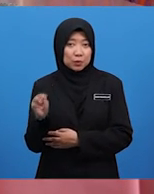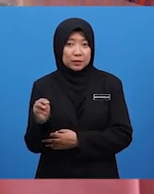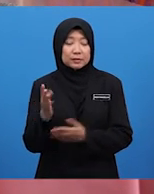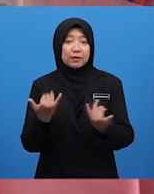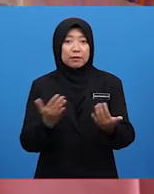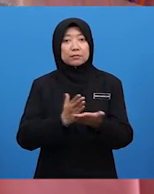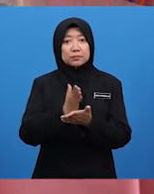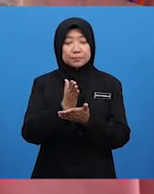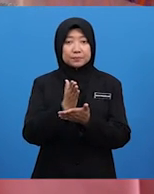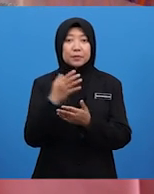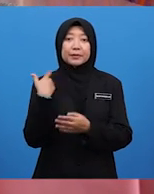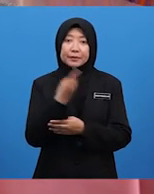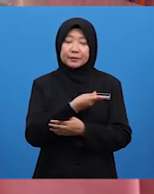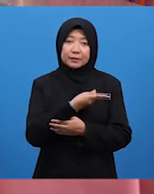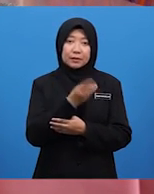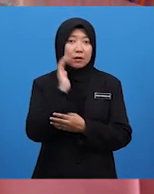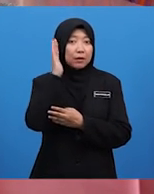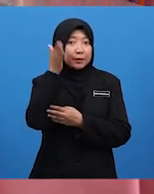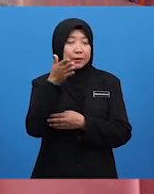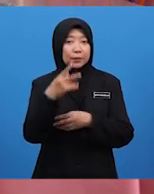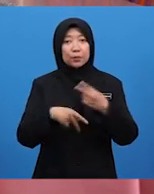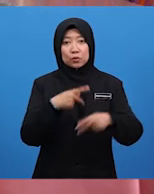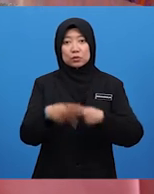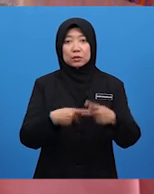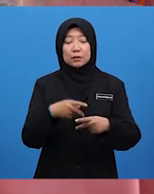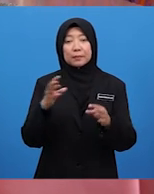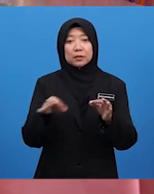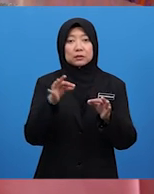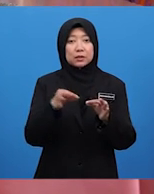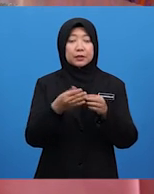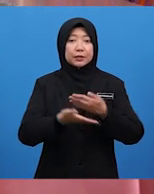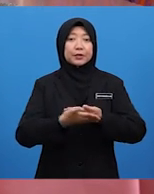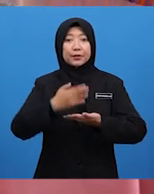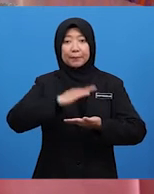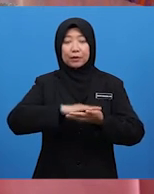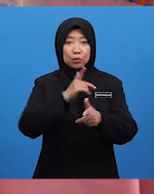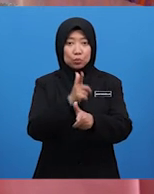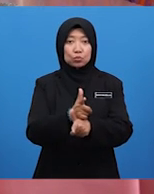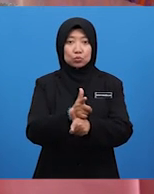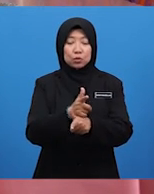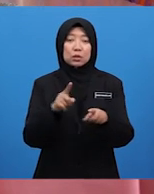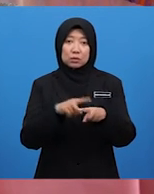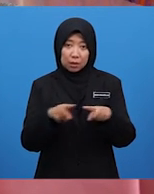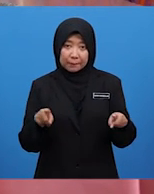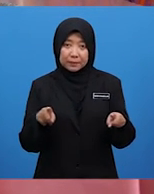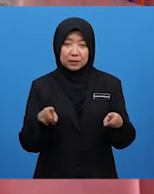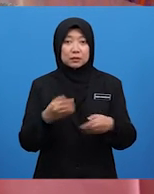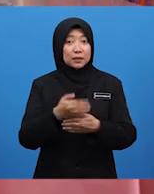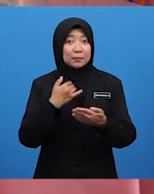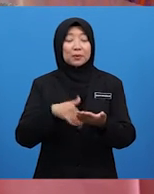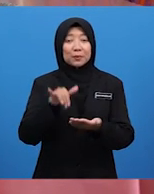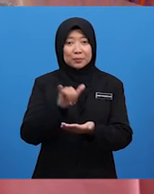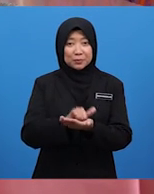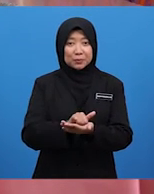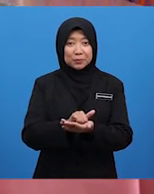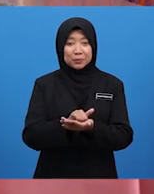Murid-murid, seterusnya kita akan ke proses menjahit kelepek lurus. Tapi